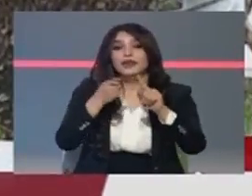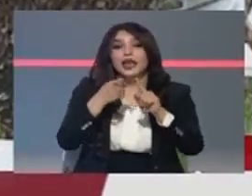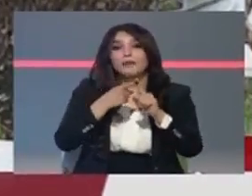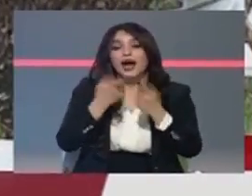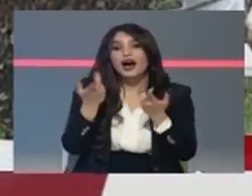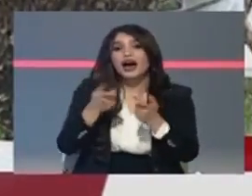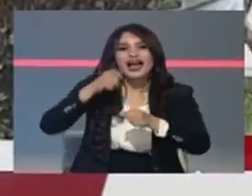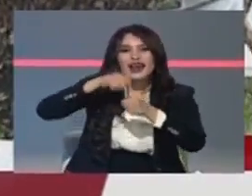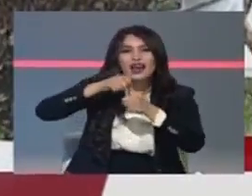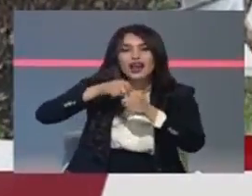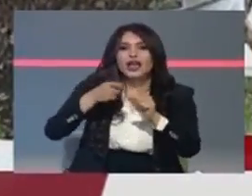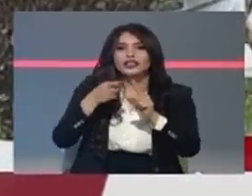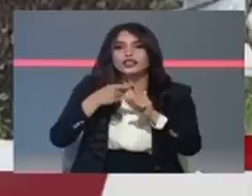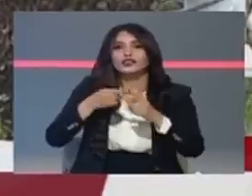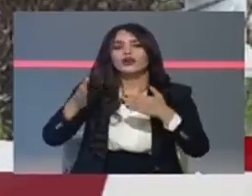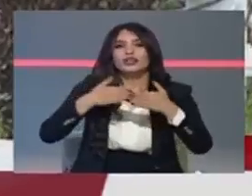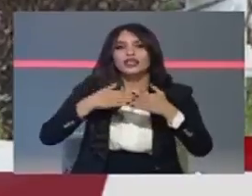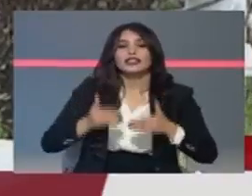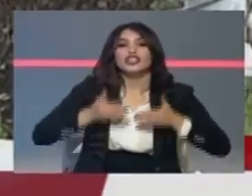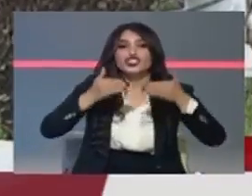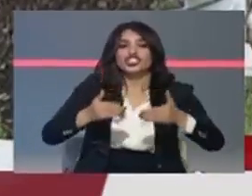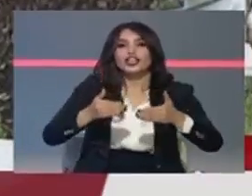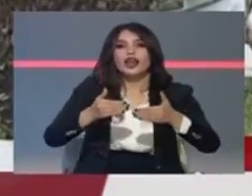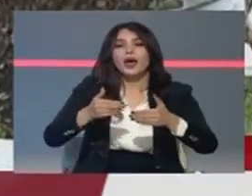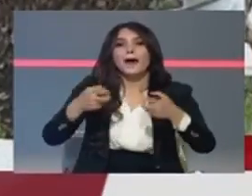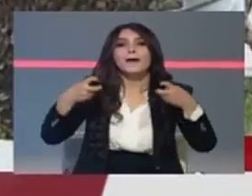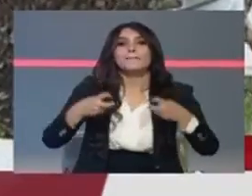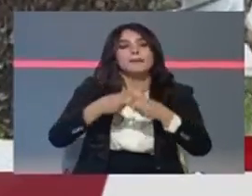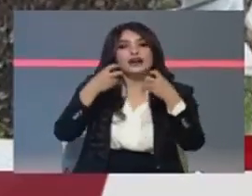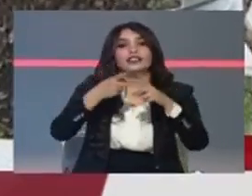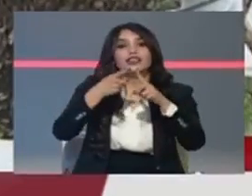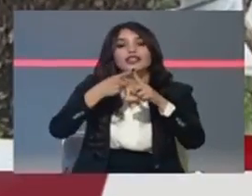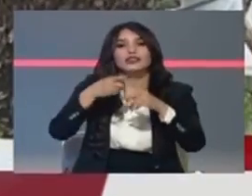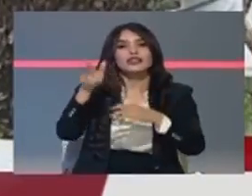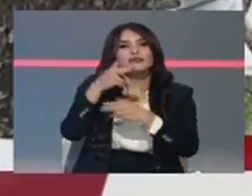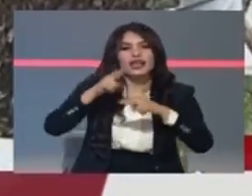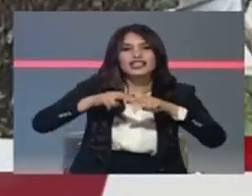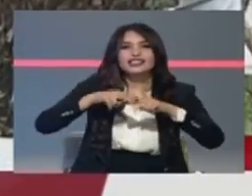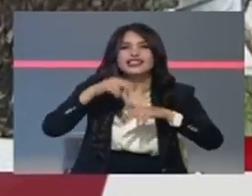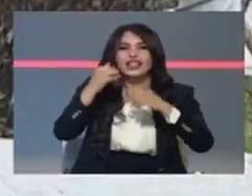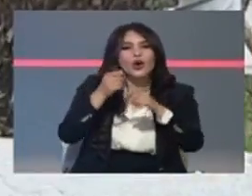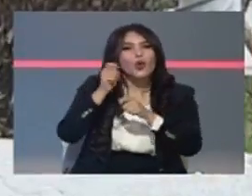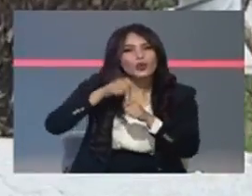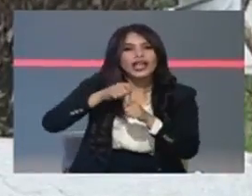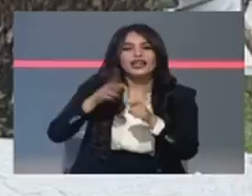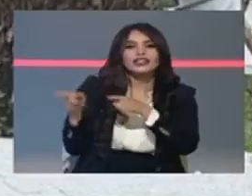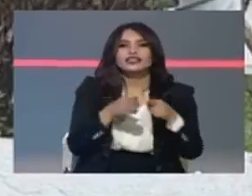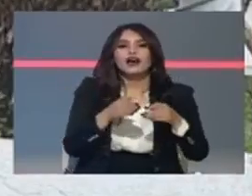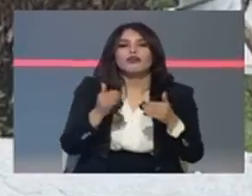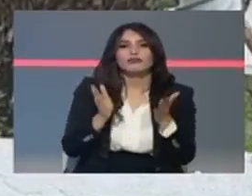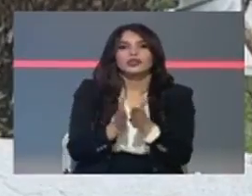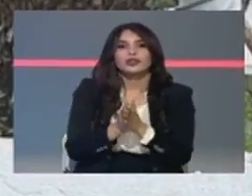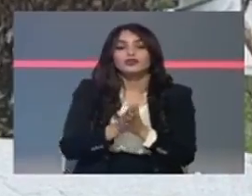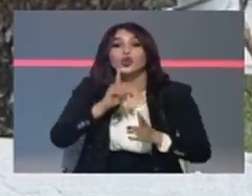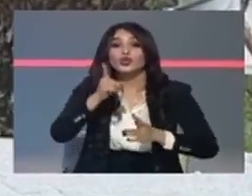تأجيل الصالون الوطني للابتكار في الصناعات التقليدية من قبل يخرج القرار نتاع إلغاء التجمعات، وذلك